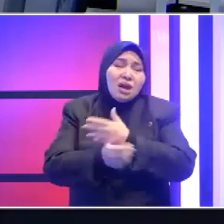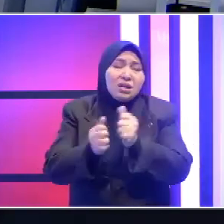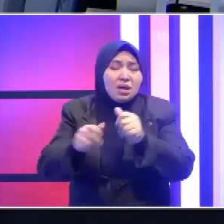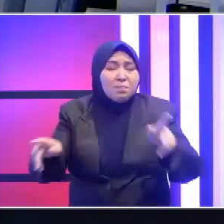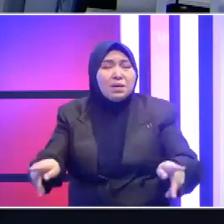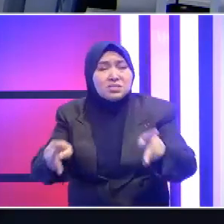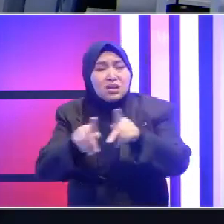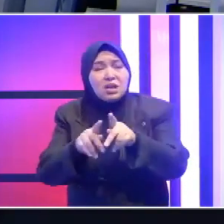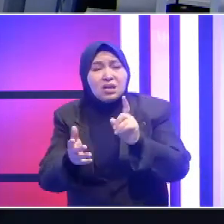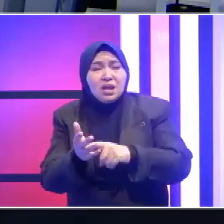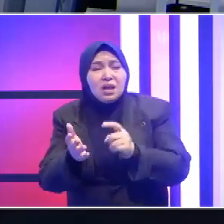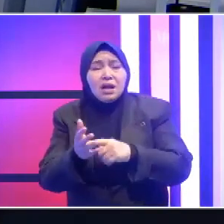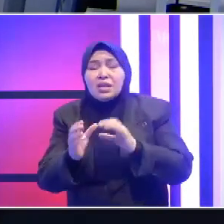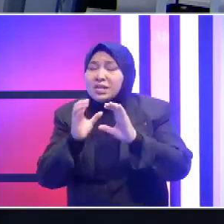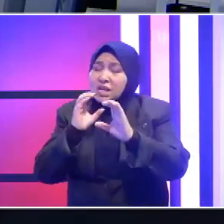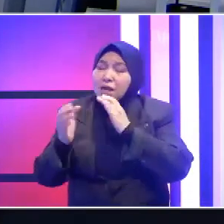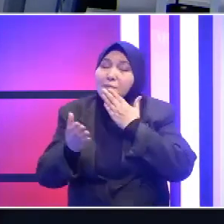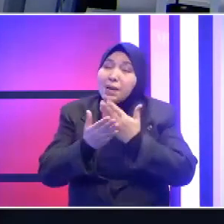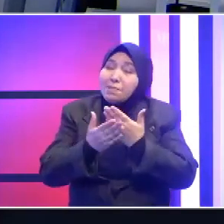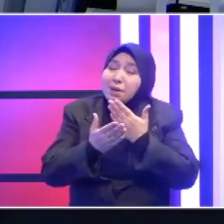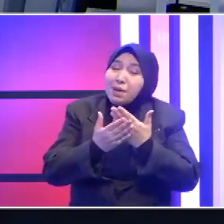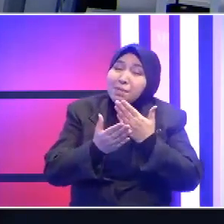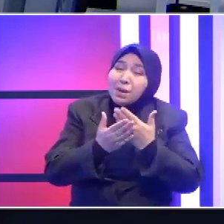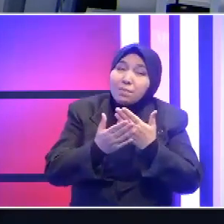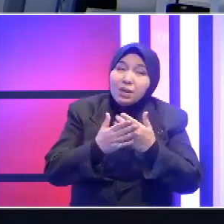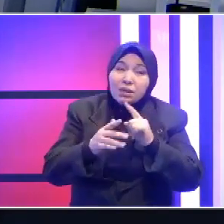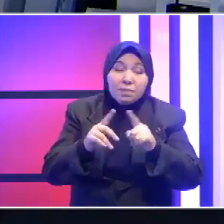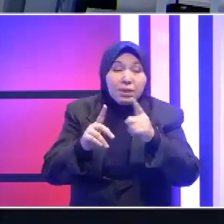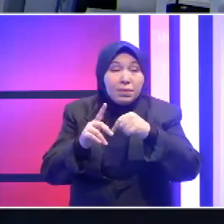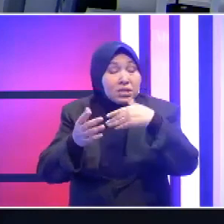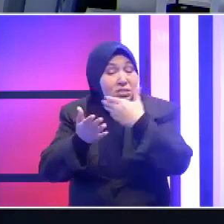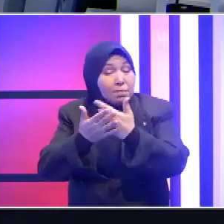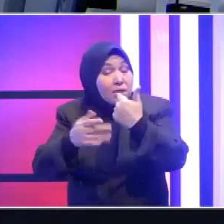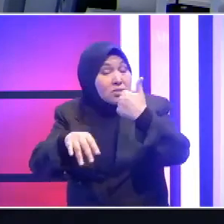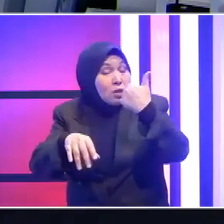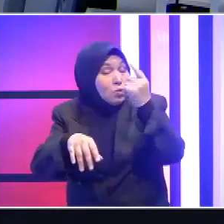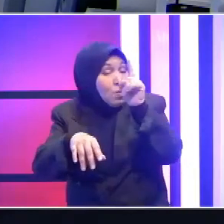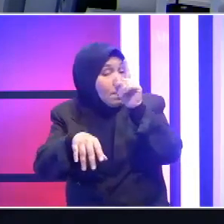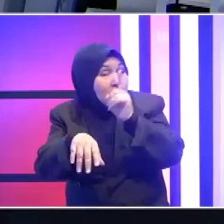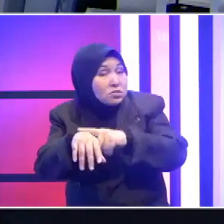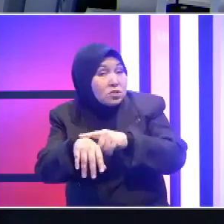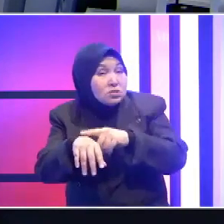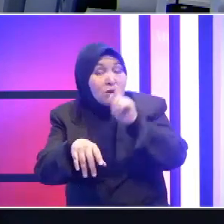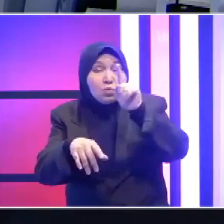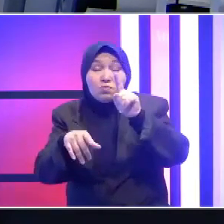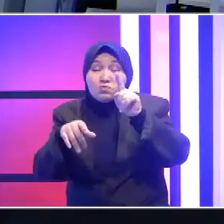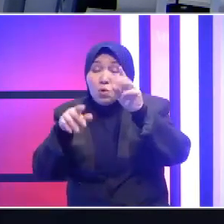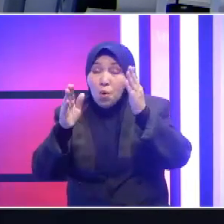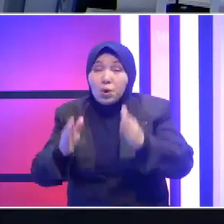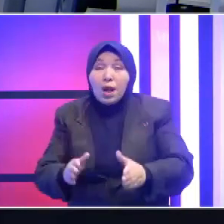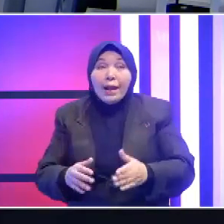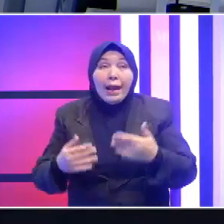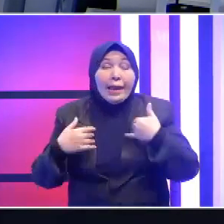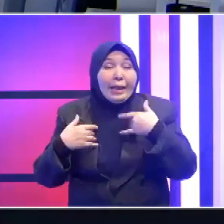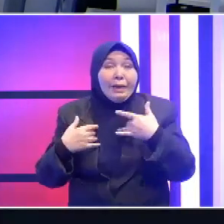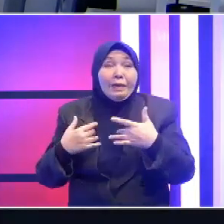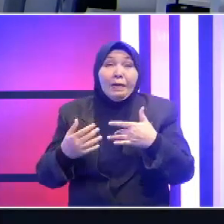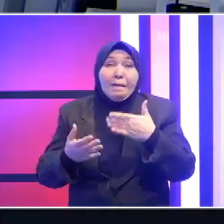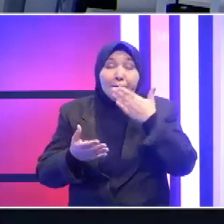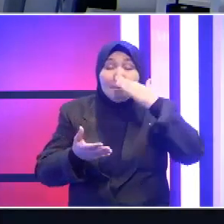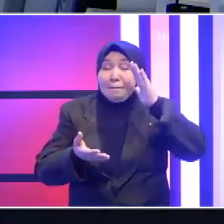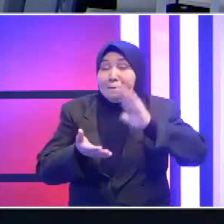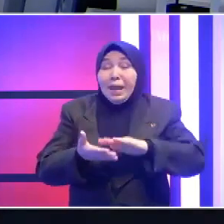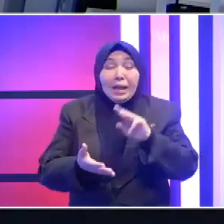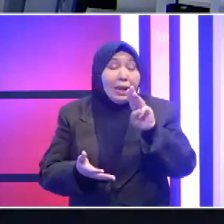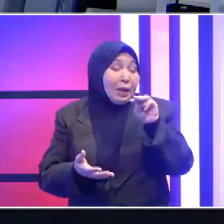dengan pasangan kekerasan ketika bayi-bayi bila kita sampai satu masuk tuh salah seorang tiga contohnya ataupun dia